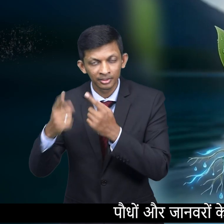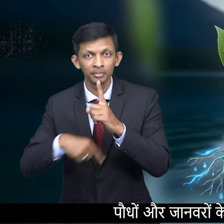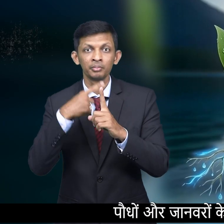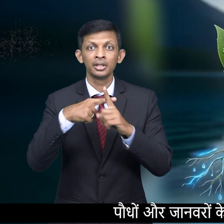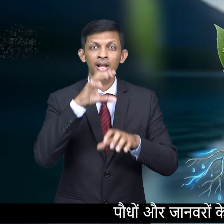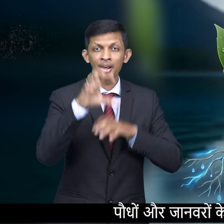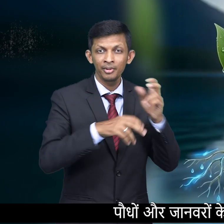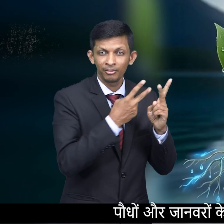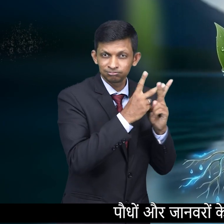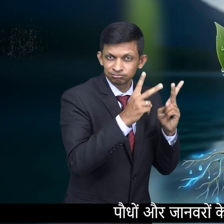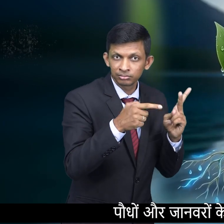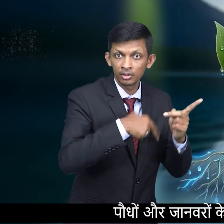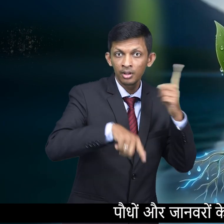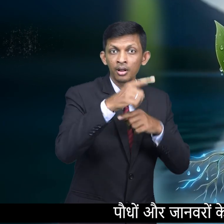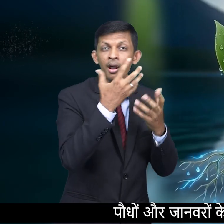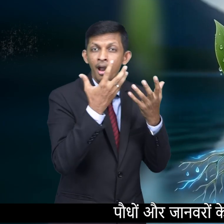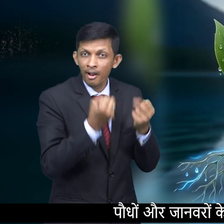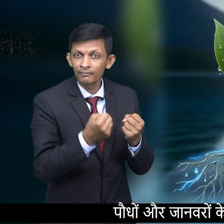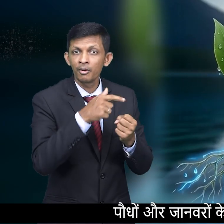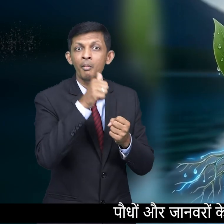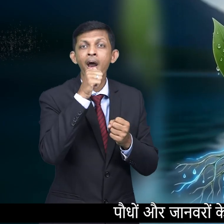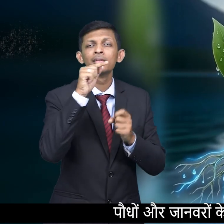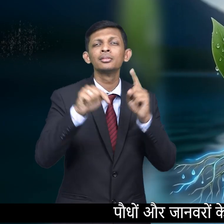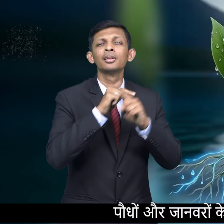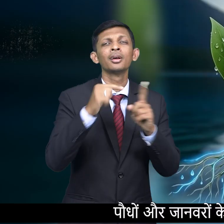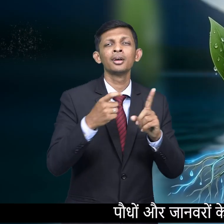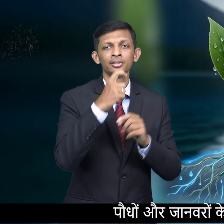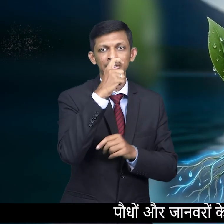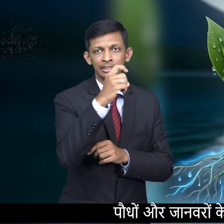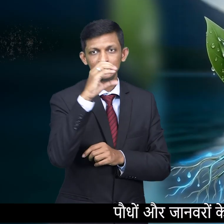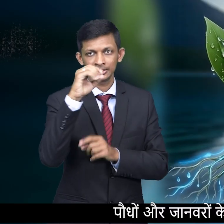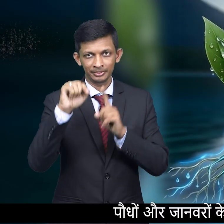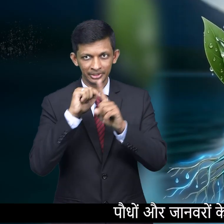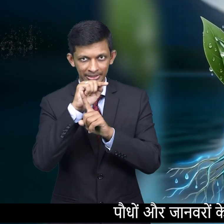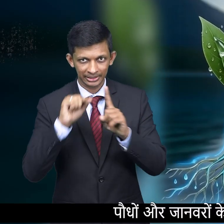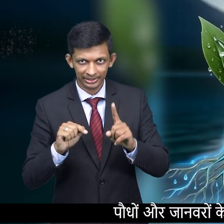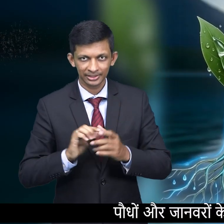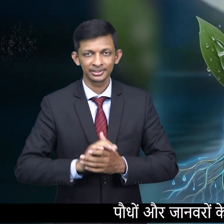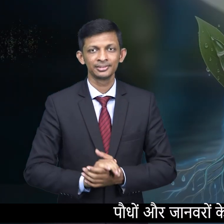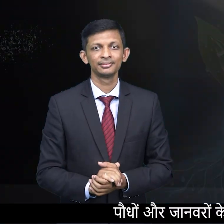पौधों और जानवरों के शरीर में लगभग 70% पानी होता है।